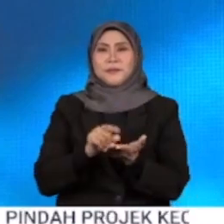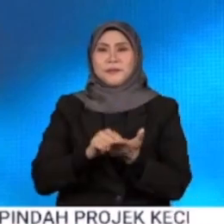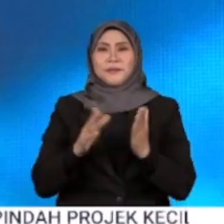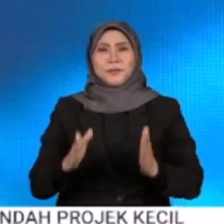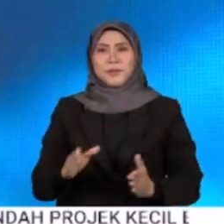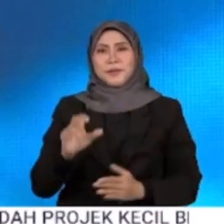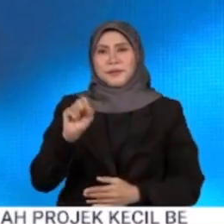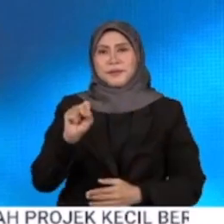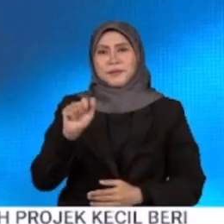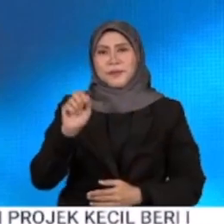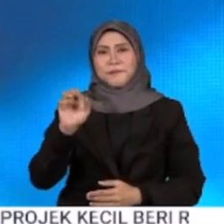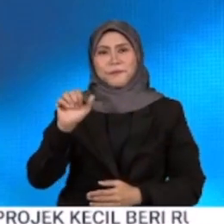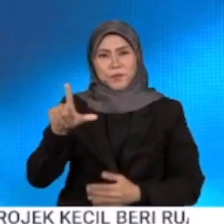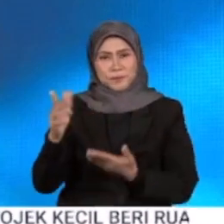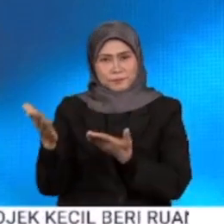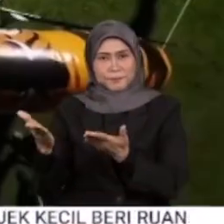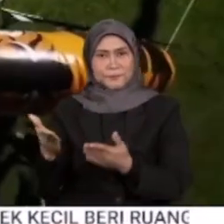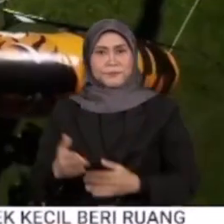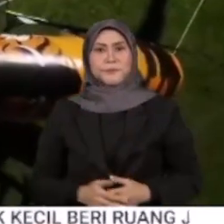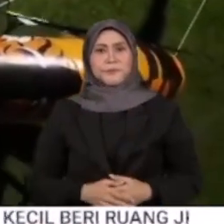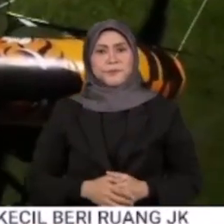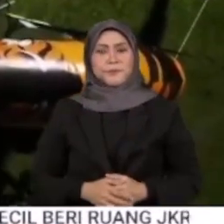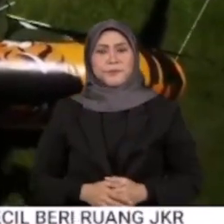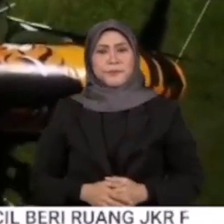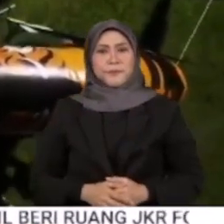Airi Sabiron ada laporannya.